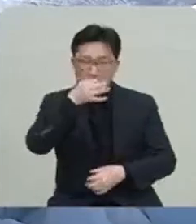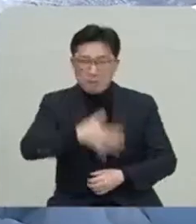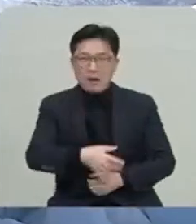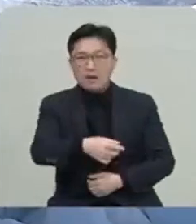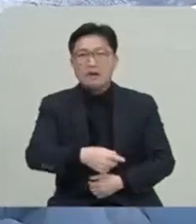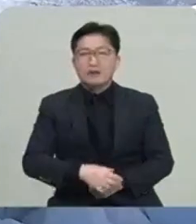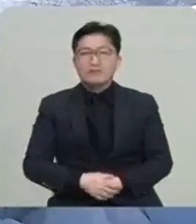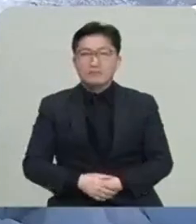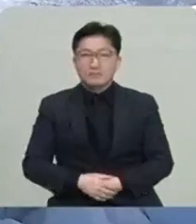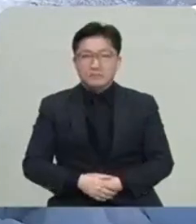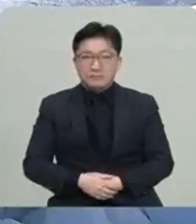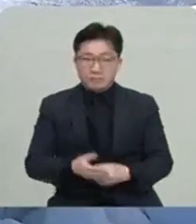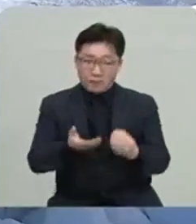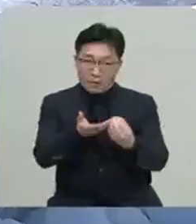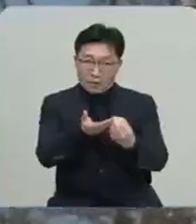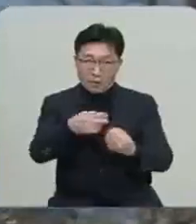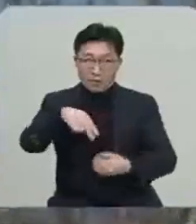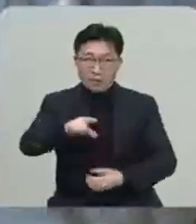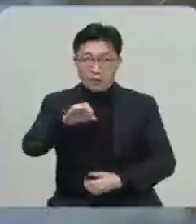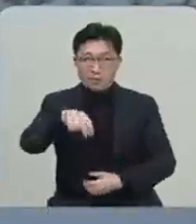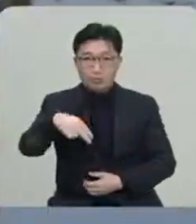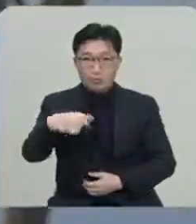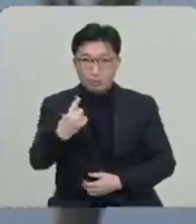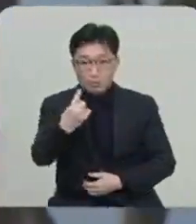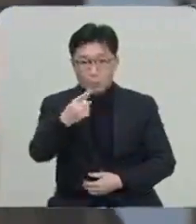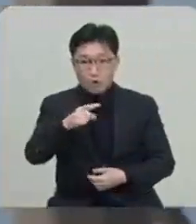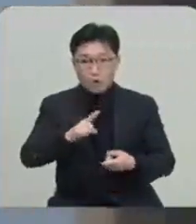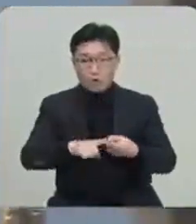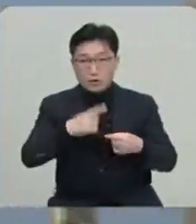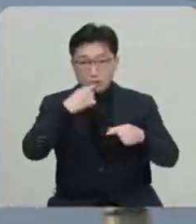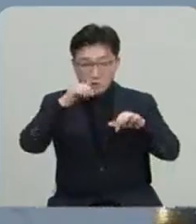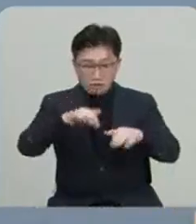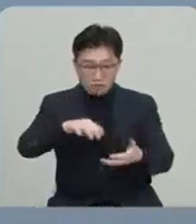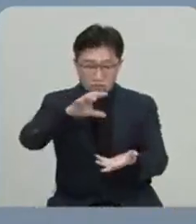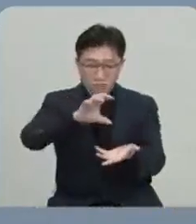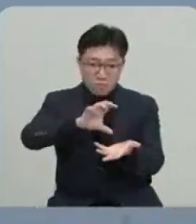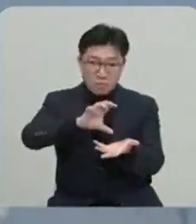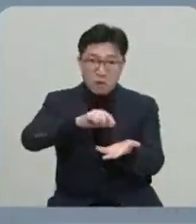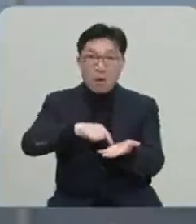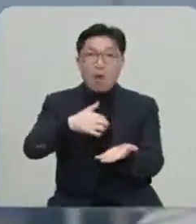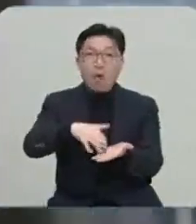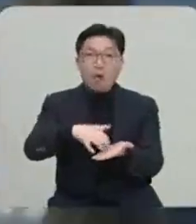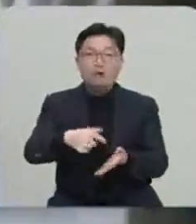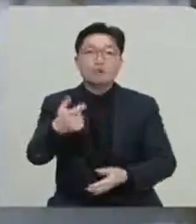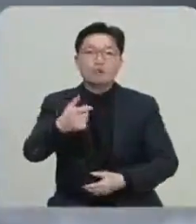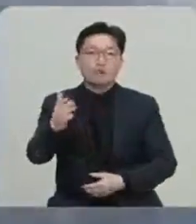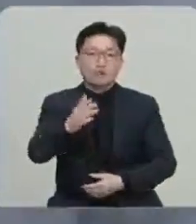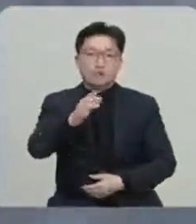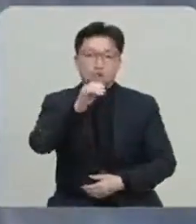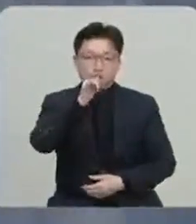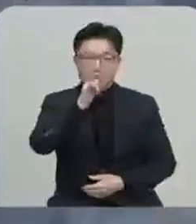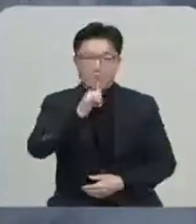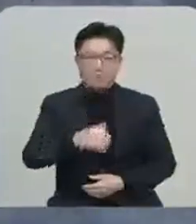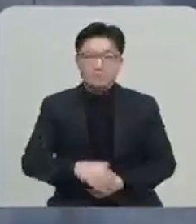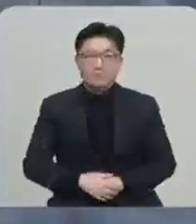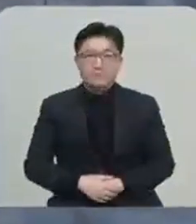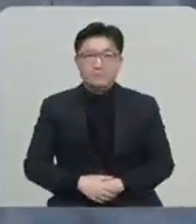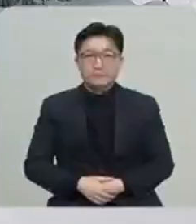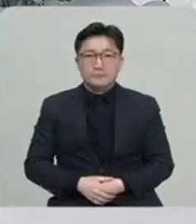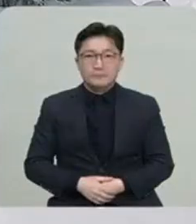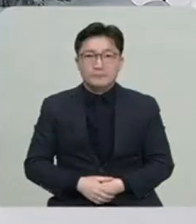군산 선유도에 60cm 넘는 눈이 내리는 등 이번 폭설은 주로 서해 안일 때에